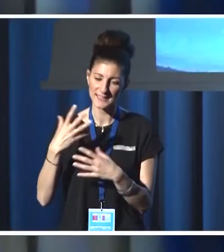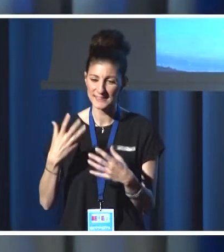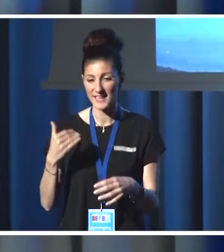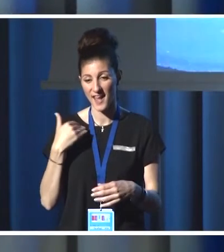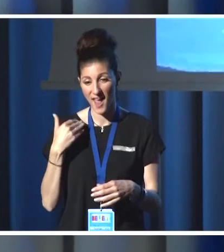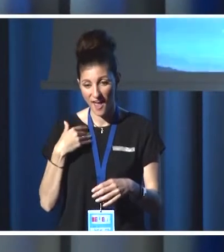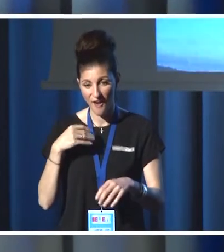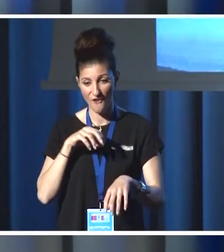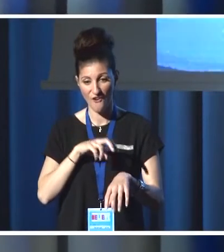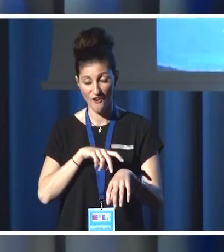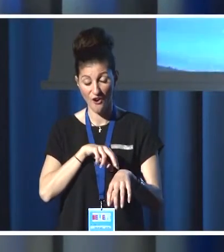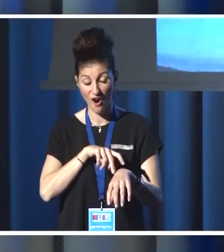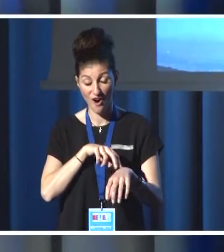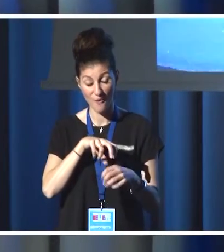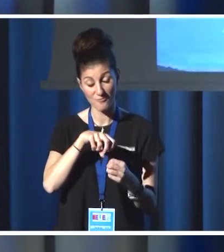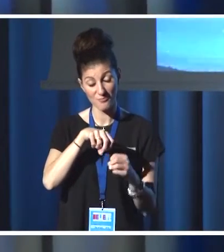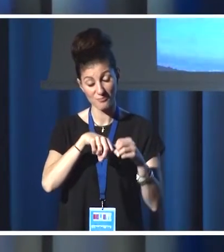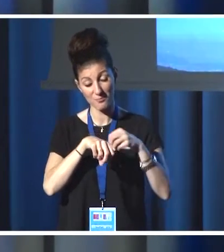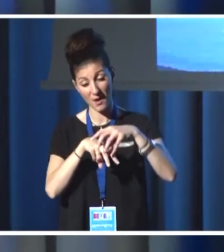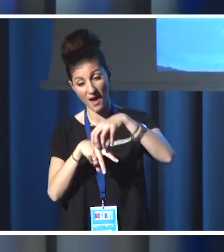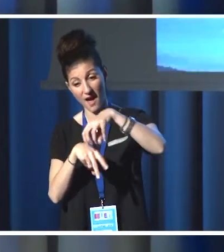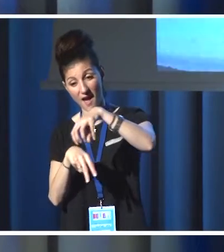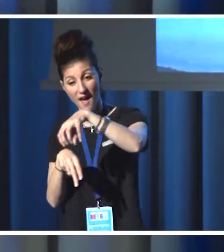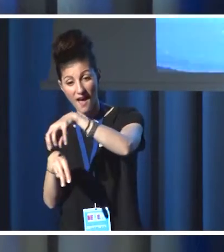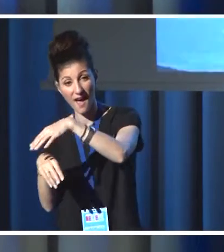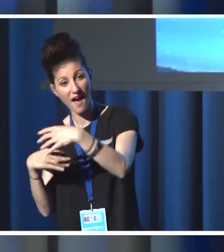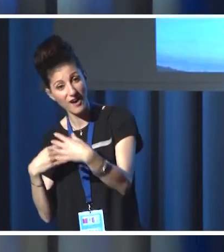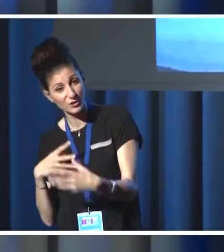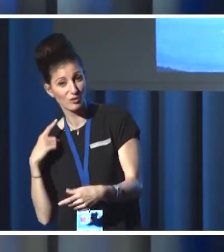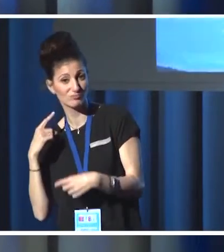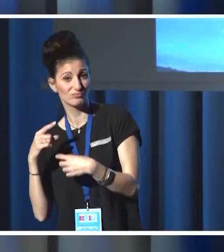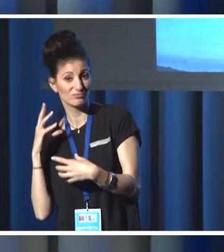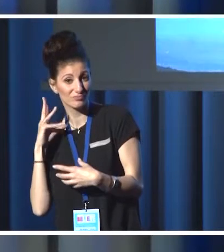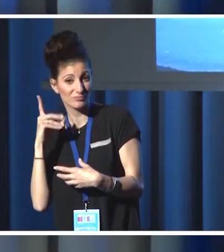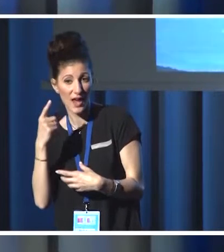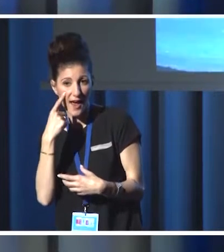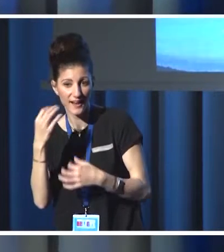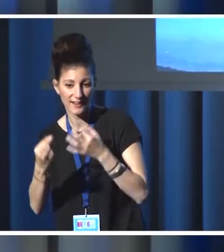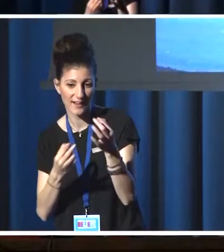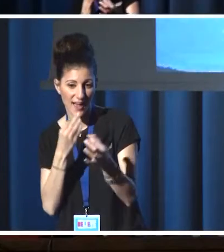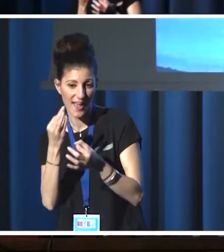αεραθλητικό σκέψεις μου οι οποίες πιστεύω ότι είναι εφαρμόσουμε στην καθημερινότητά